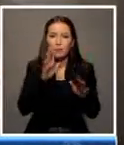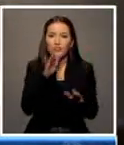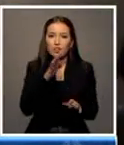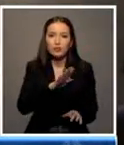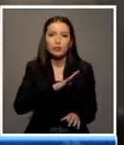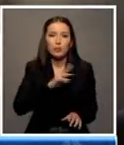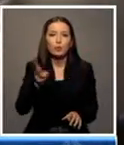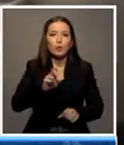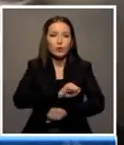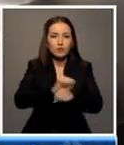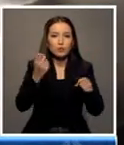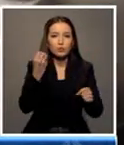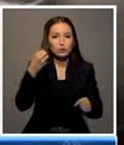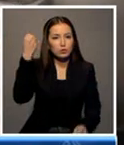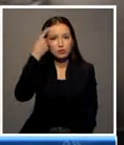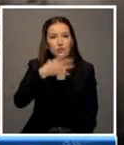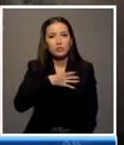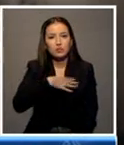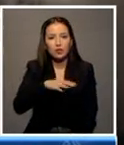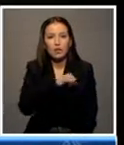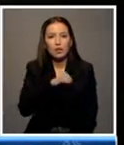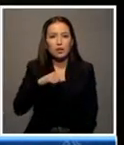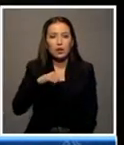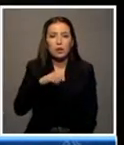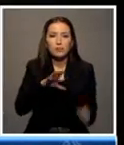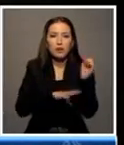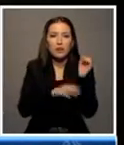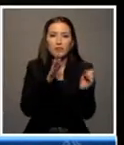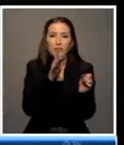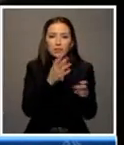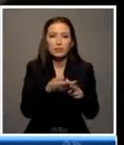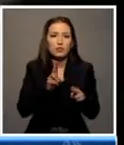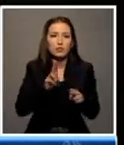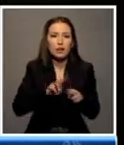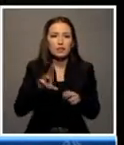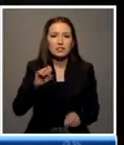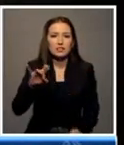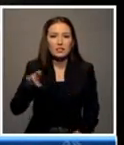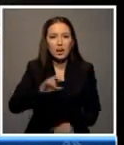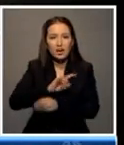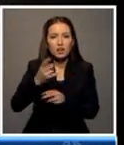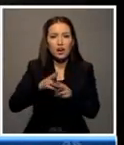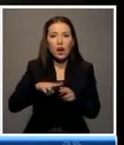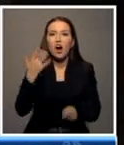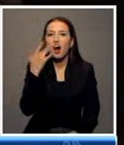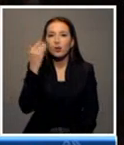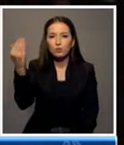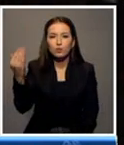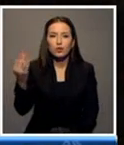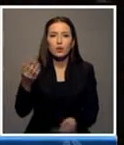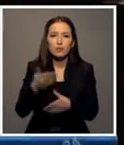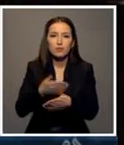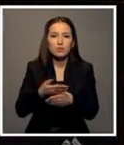кім бомбалағаны белгісіз. Бір анығы, мұнда кейінгі айларда Сирия әскері де Ресей мен ақш әуе күштері де қарулы топтардың